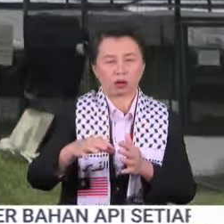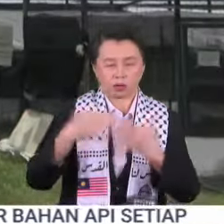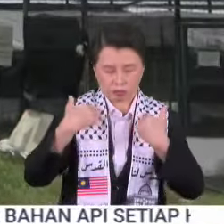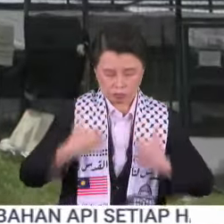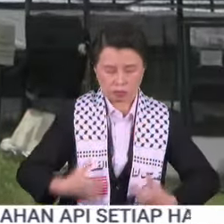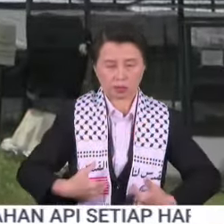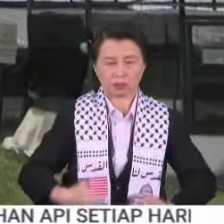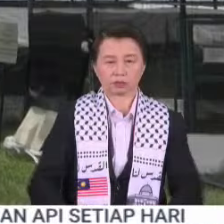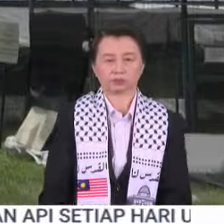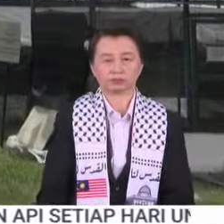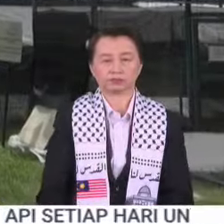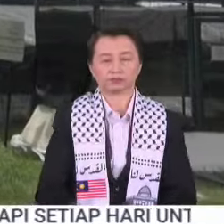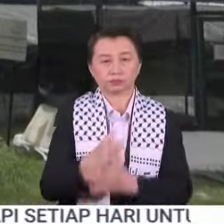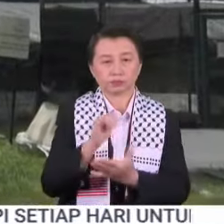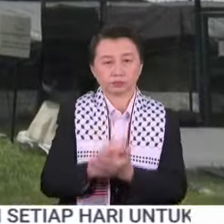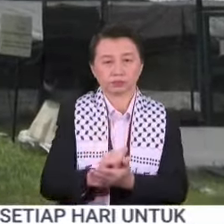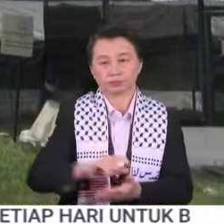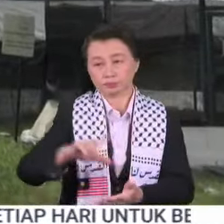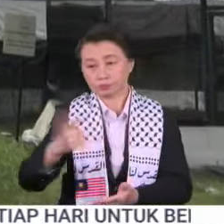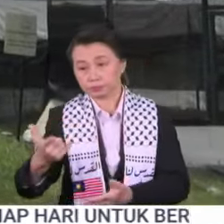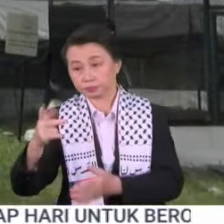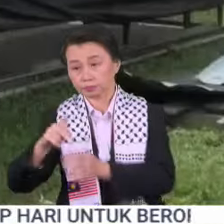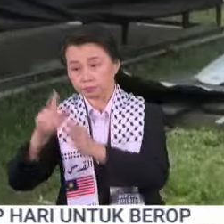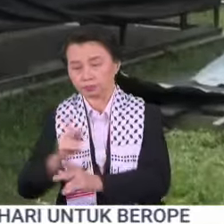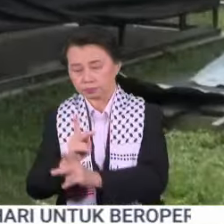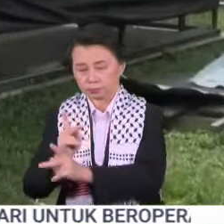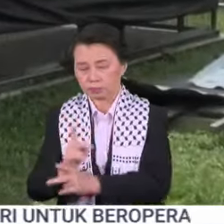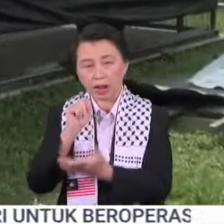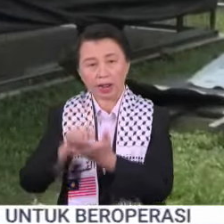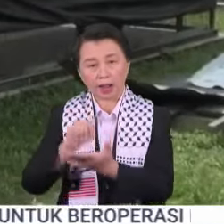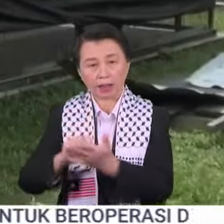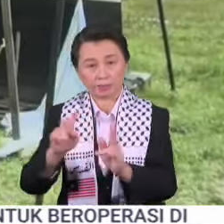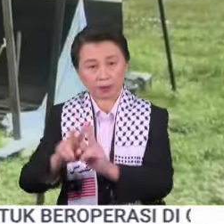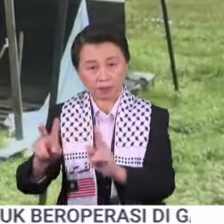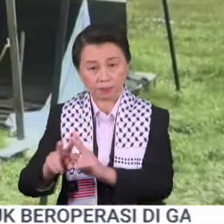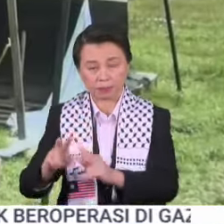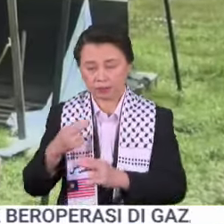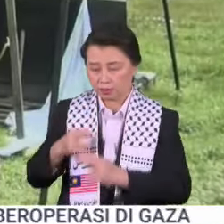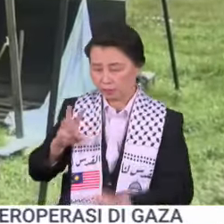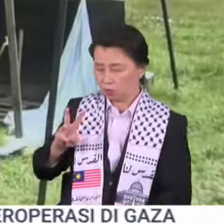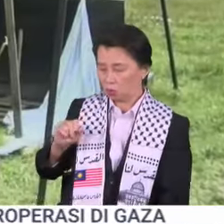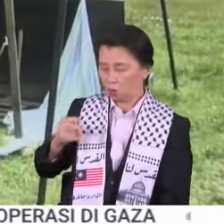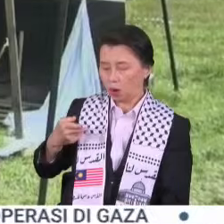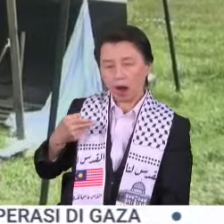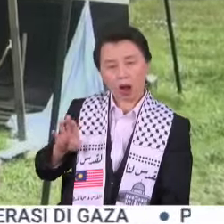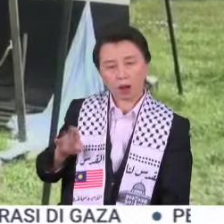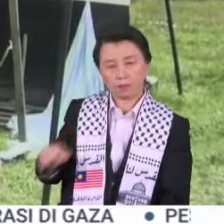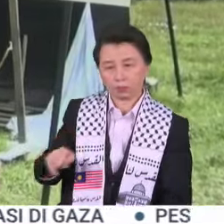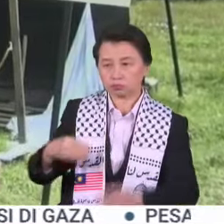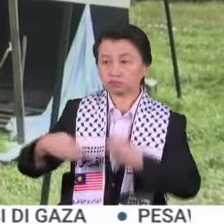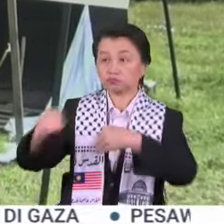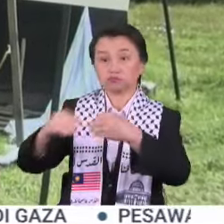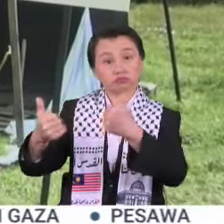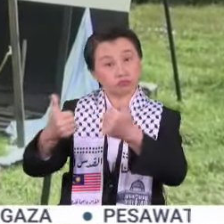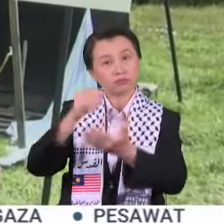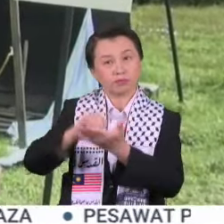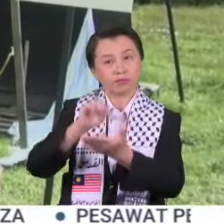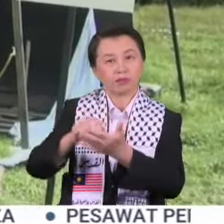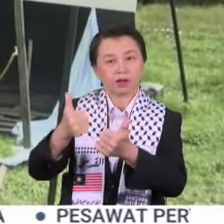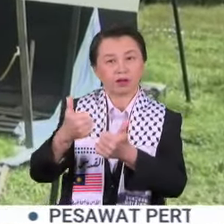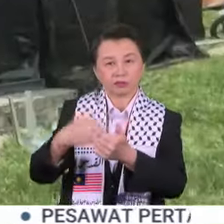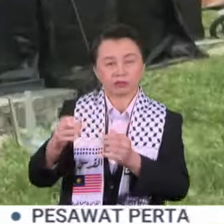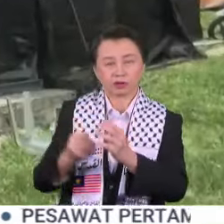lah. Sementara itu, seorang peserta ternakan ayam kampung, Wahab Muhammad berkata, permintaan yang tinggi terhadap ayam kampung